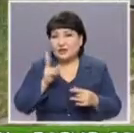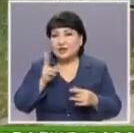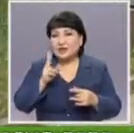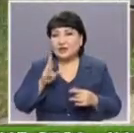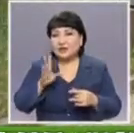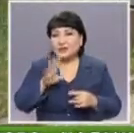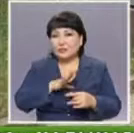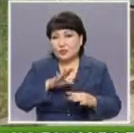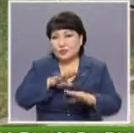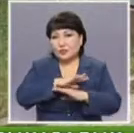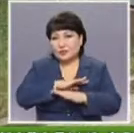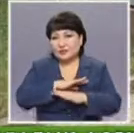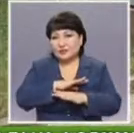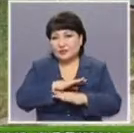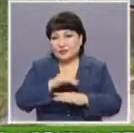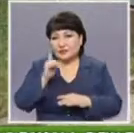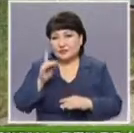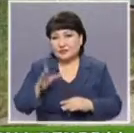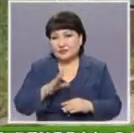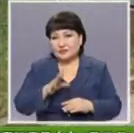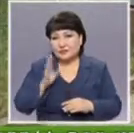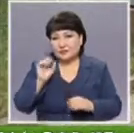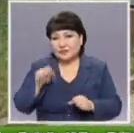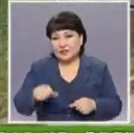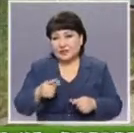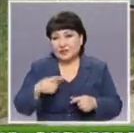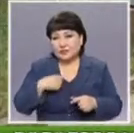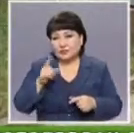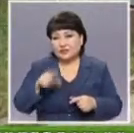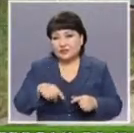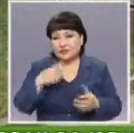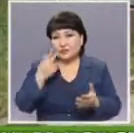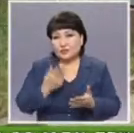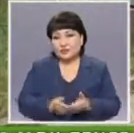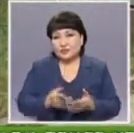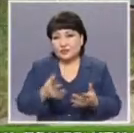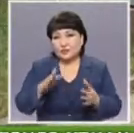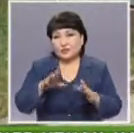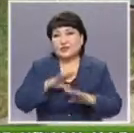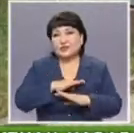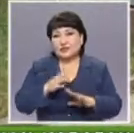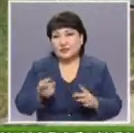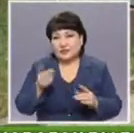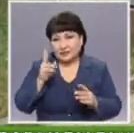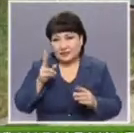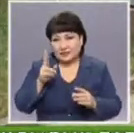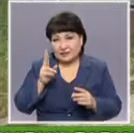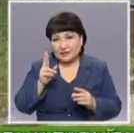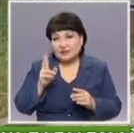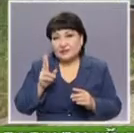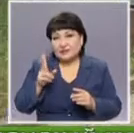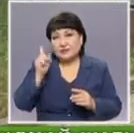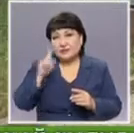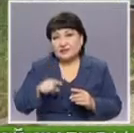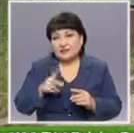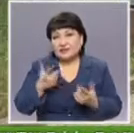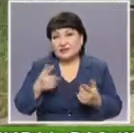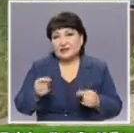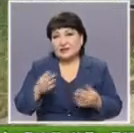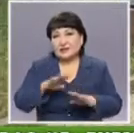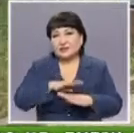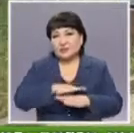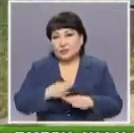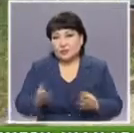білсек, осы жерден өтермедім дегендей, болмаса құлармедім дегендей ғой енді. Ал енді Бақытжан талай концерттерде бірге